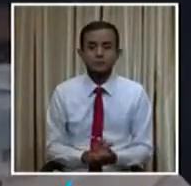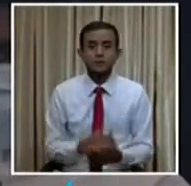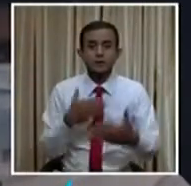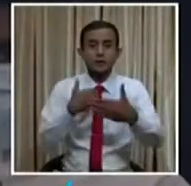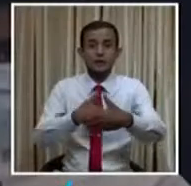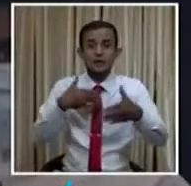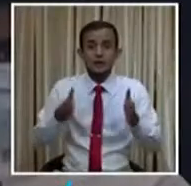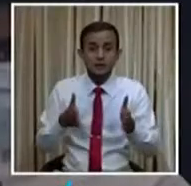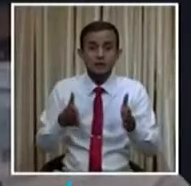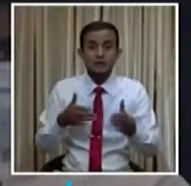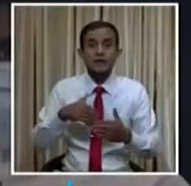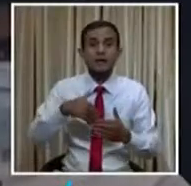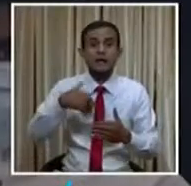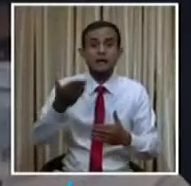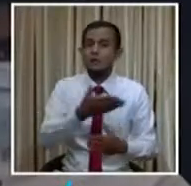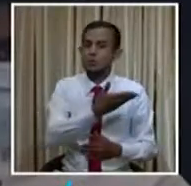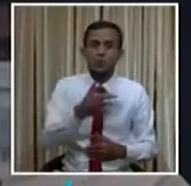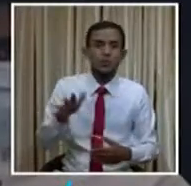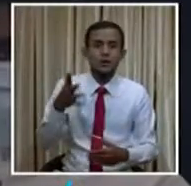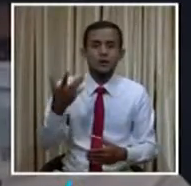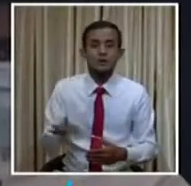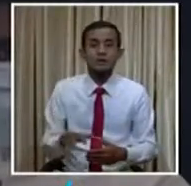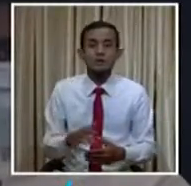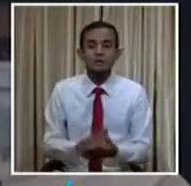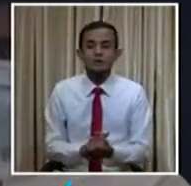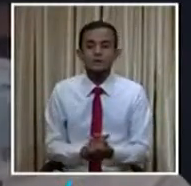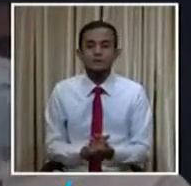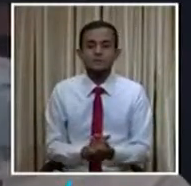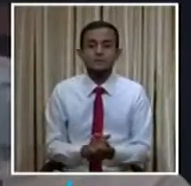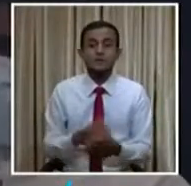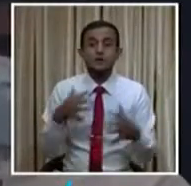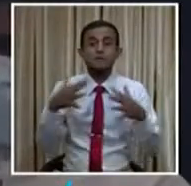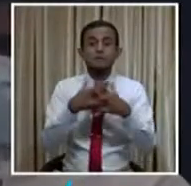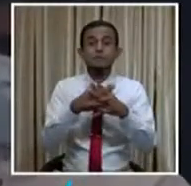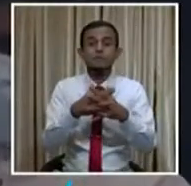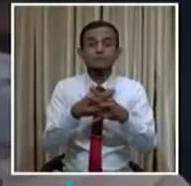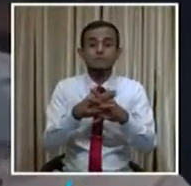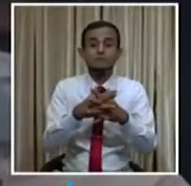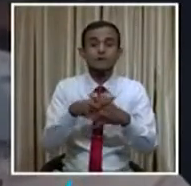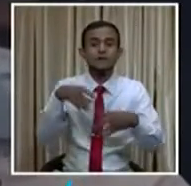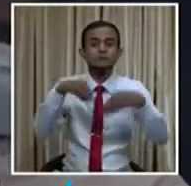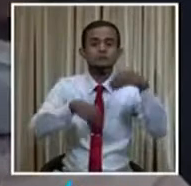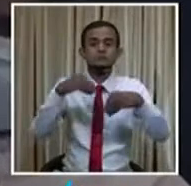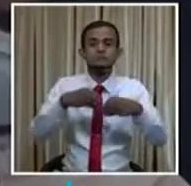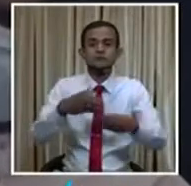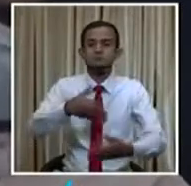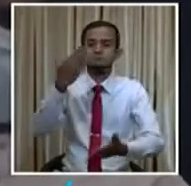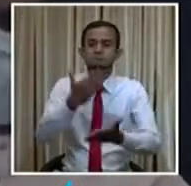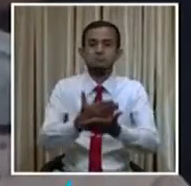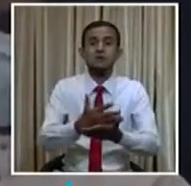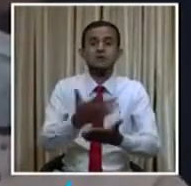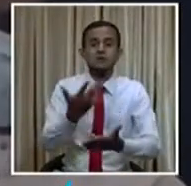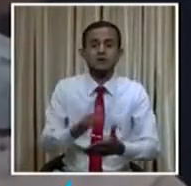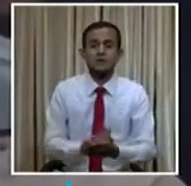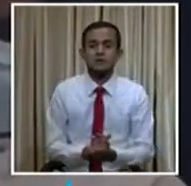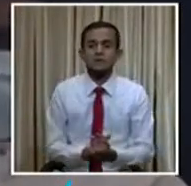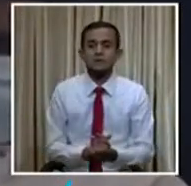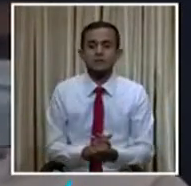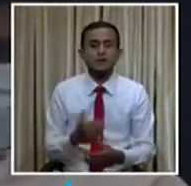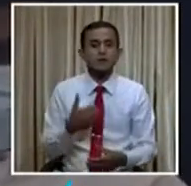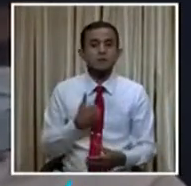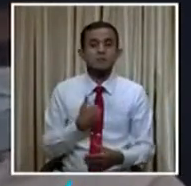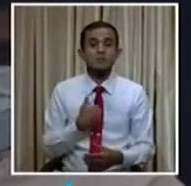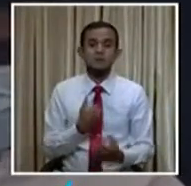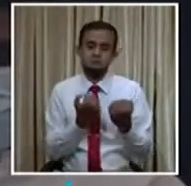කැබිනට් මණ්ඩලයෙන් එළියට දාලා නෙරපලා විජේදාස රාජපක්ෂගේ දේශපාලන ගමන මම නතර කරයි කියලා මම